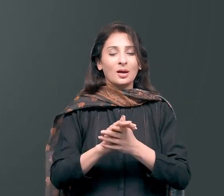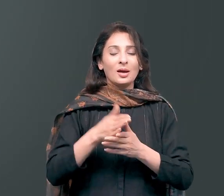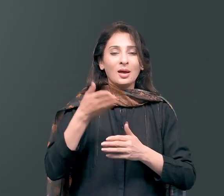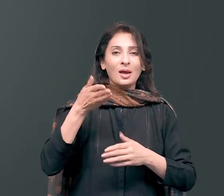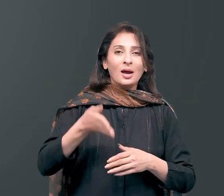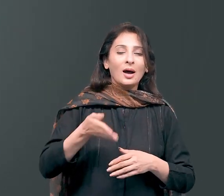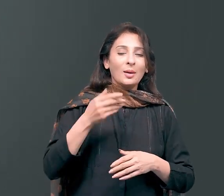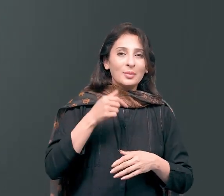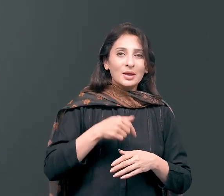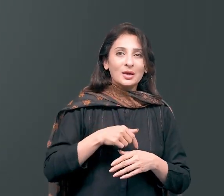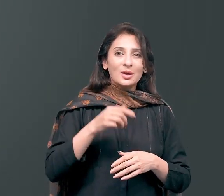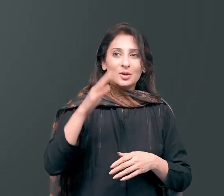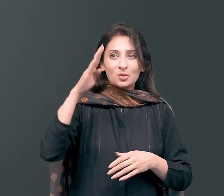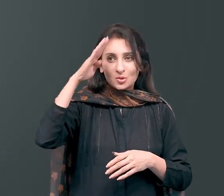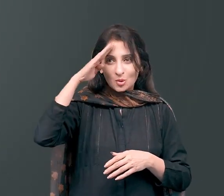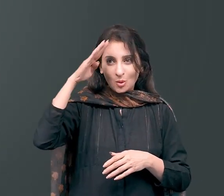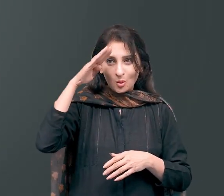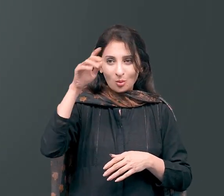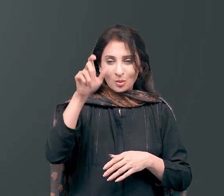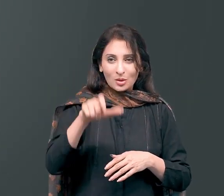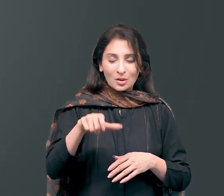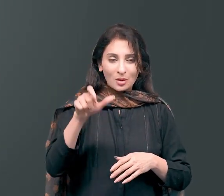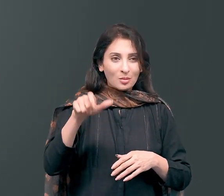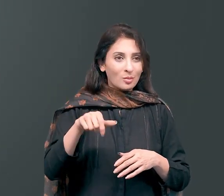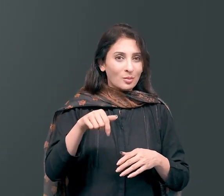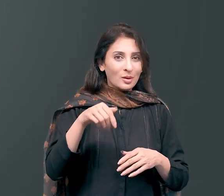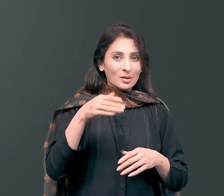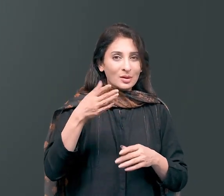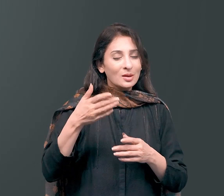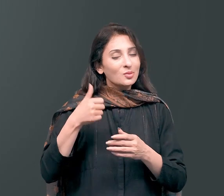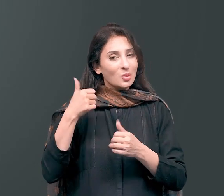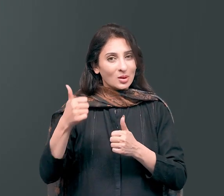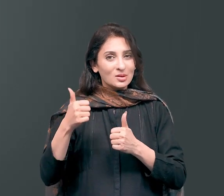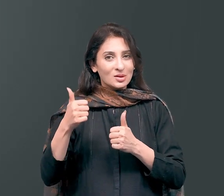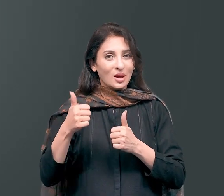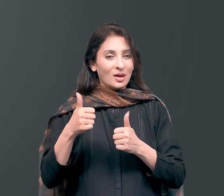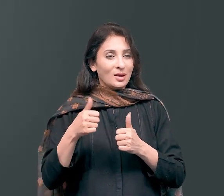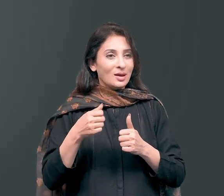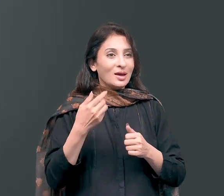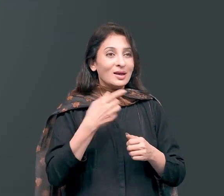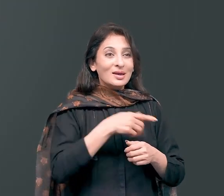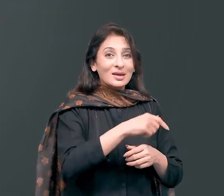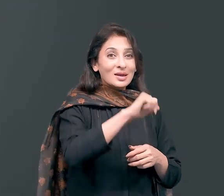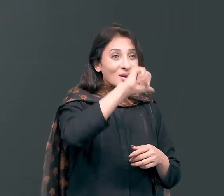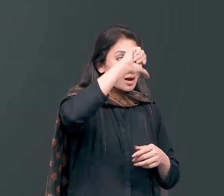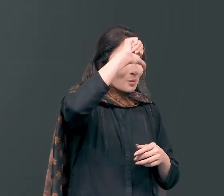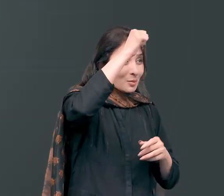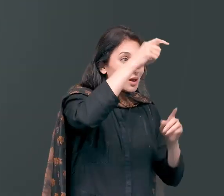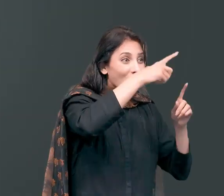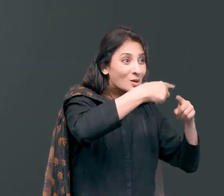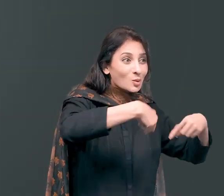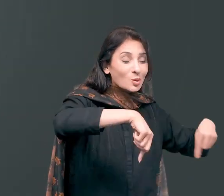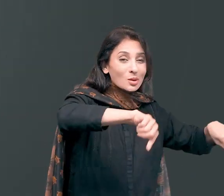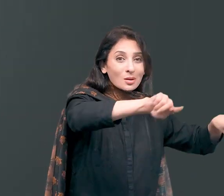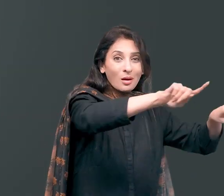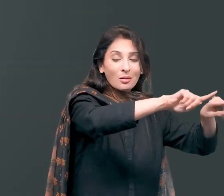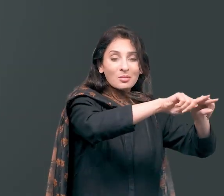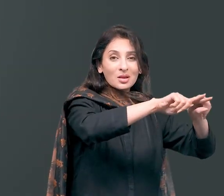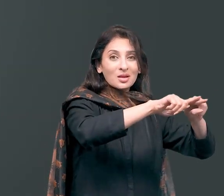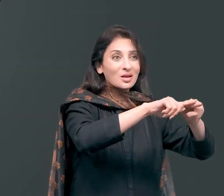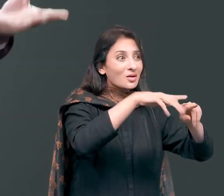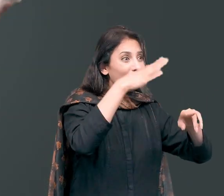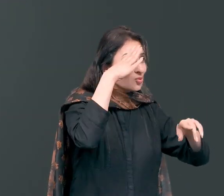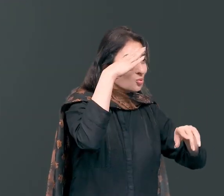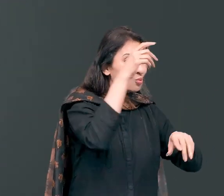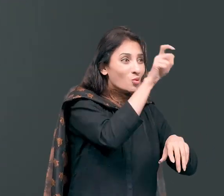ہے، آپ یہ تصور کیجئے اگر آپ یونائٹڈ ہندوستان ہوتا، گجرات میں جو مسلمانوں کا حال ہوا ہے،